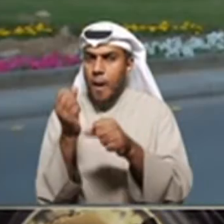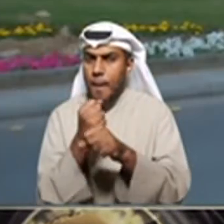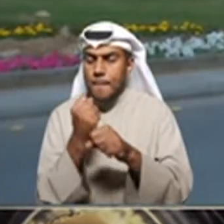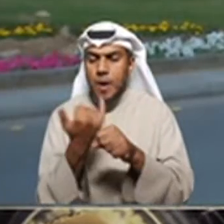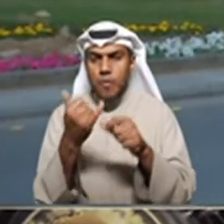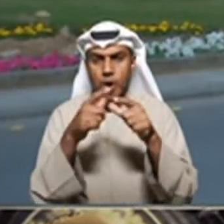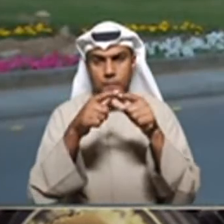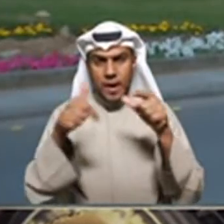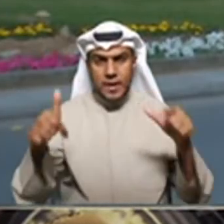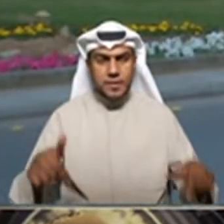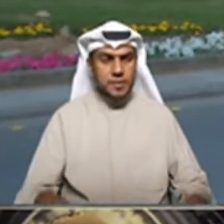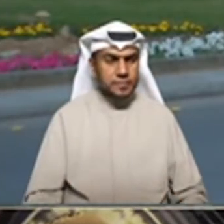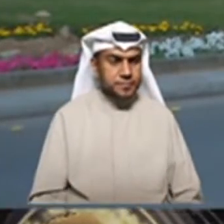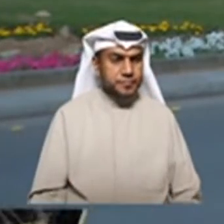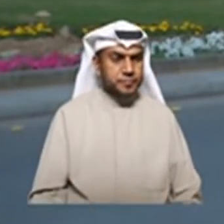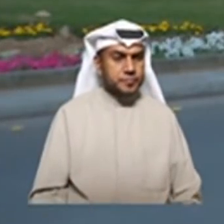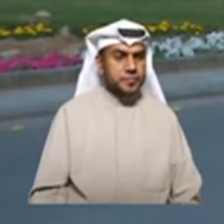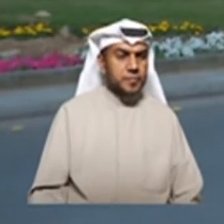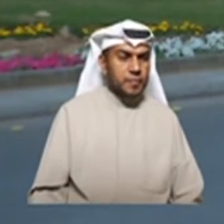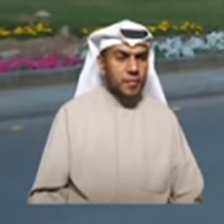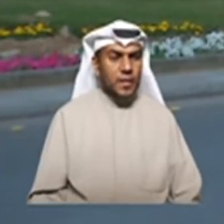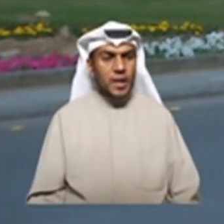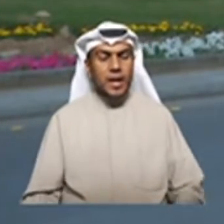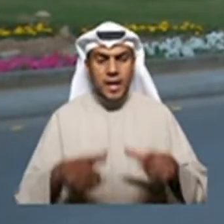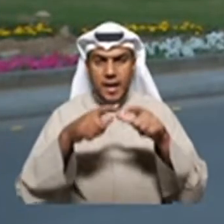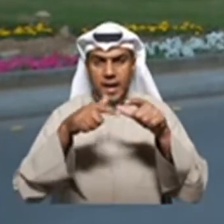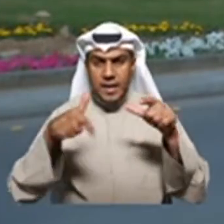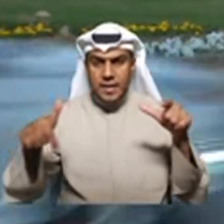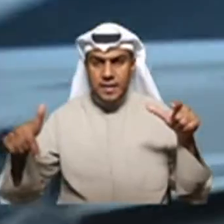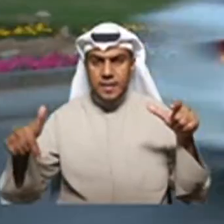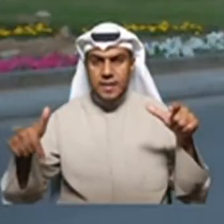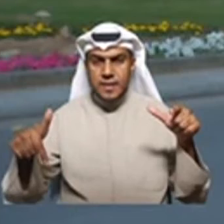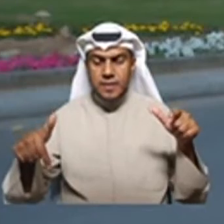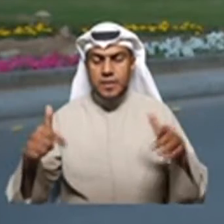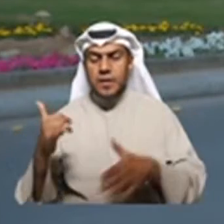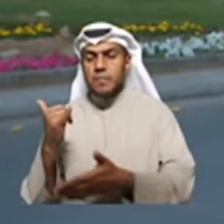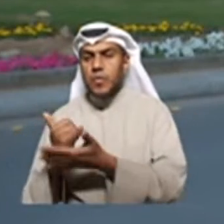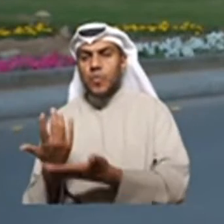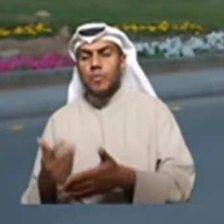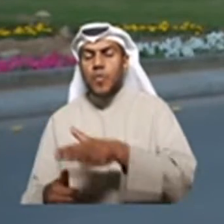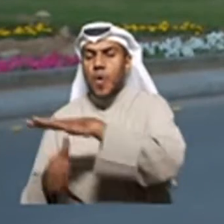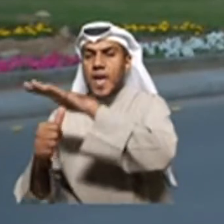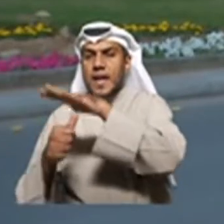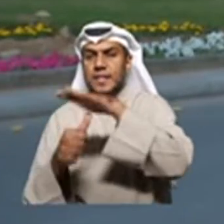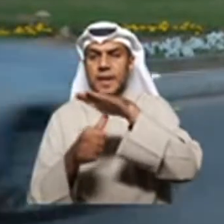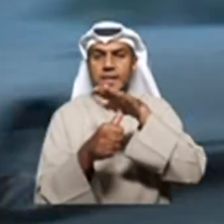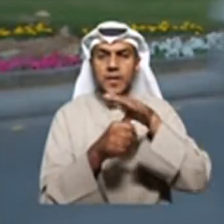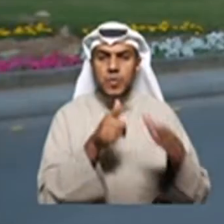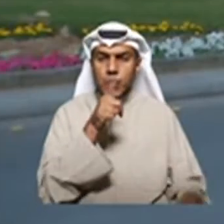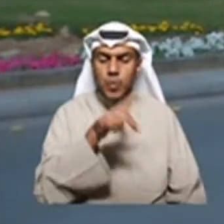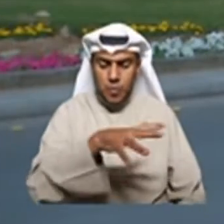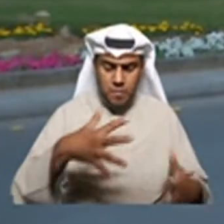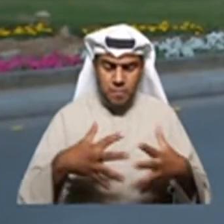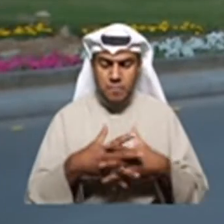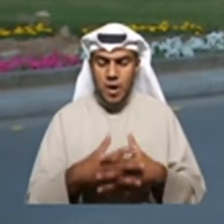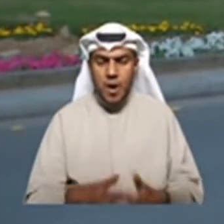المشترك. أصحاب الجلالة والسمو قادة دول مجلس التعاون الخليجي أكدوا خلال كلماتهم الحرص على وحدة